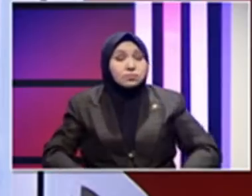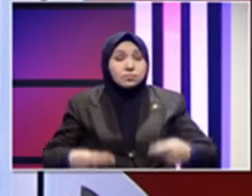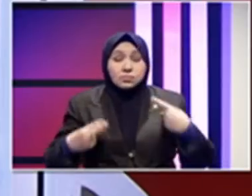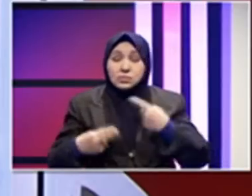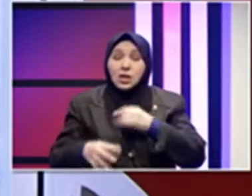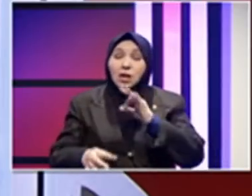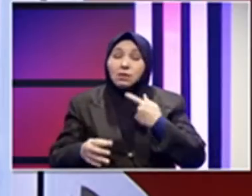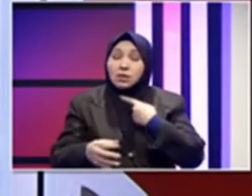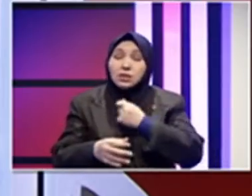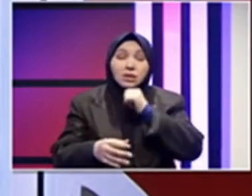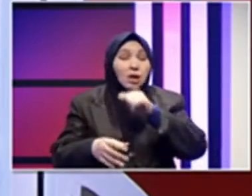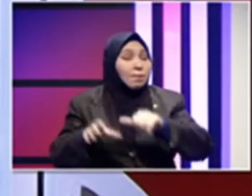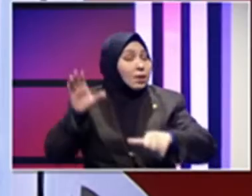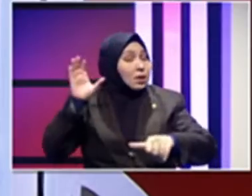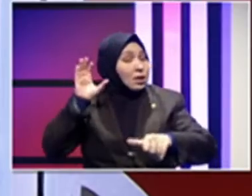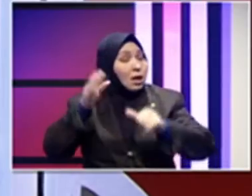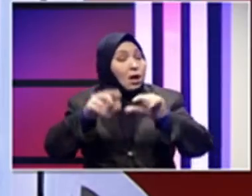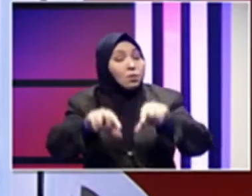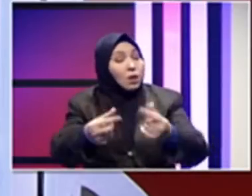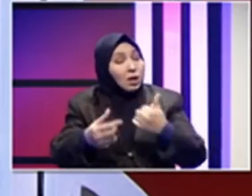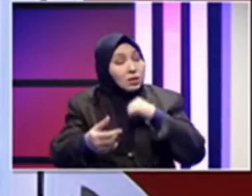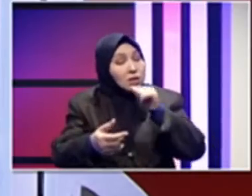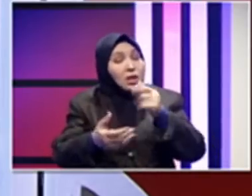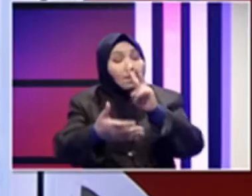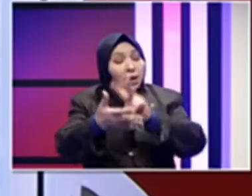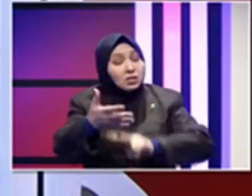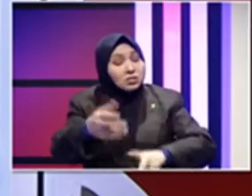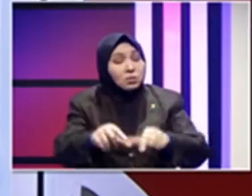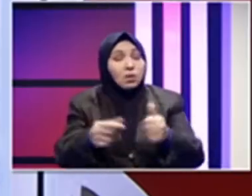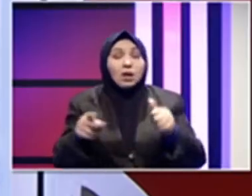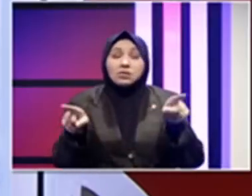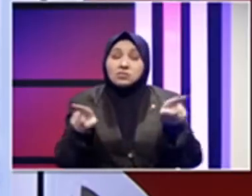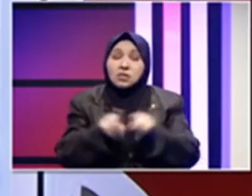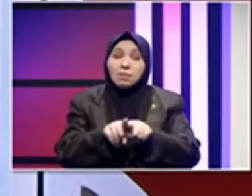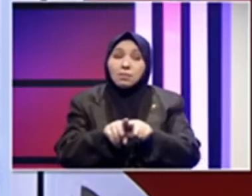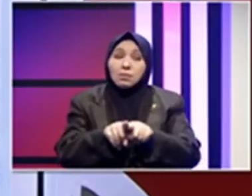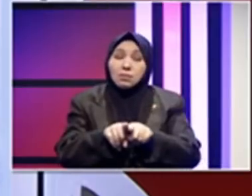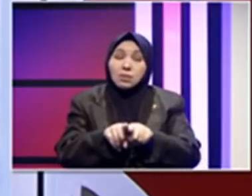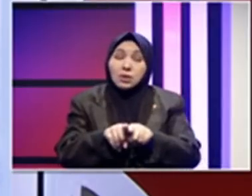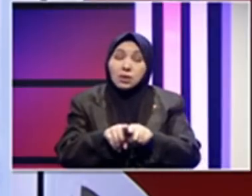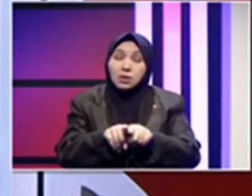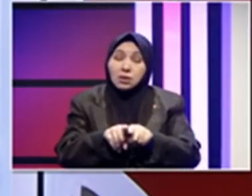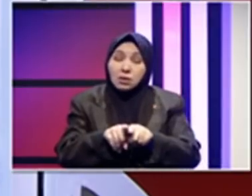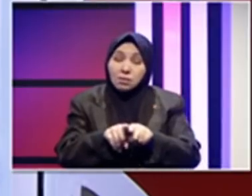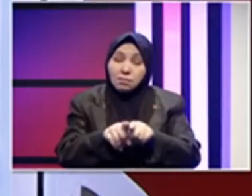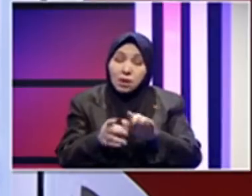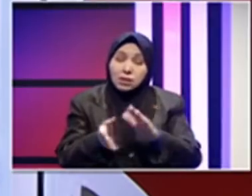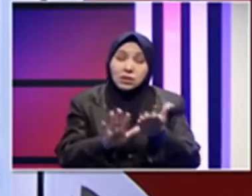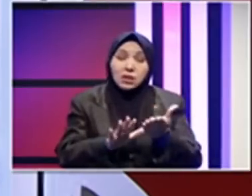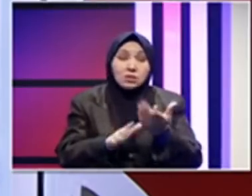kita tidak mendengar Al-Quran, tidak membaca Al-Quran, dia seperti amwat,